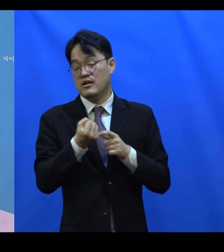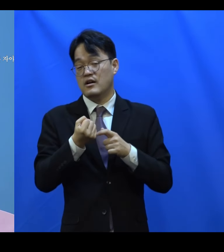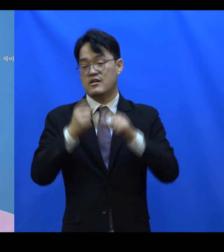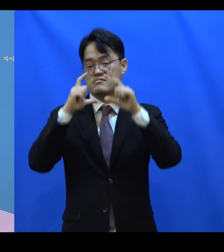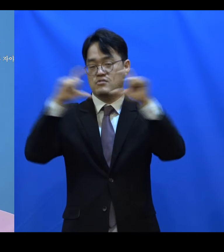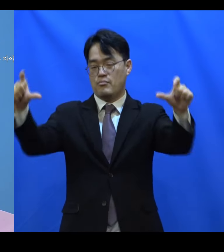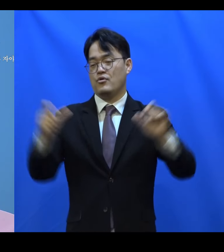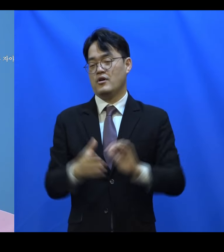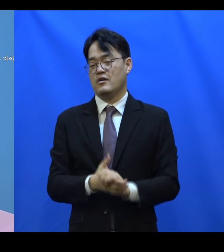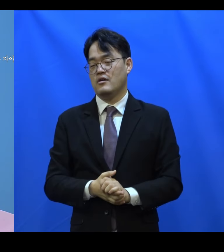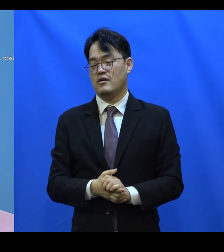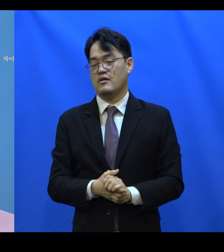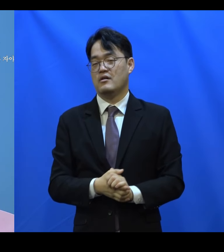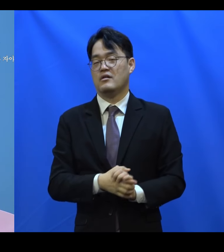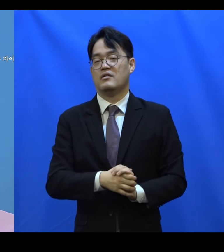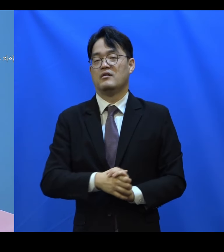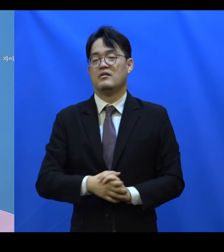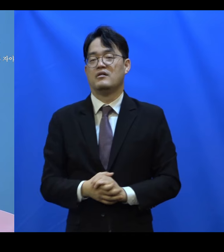너는,